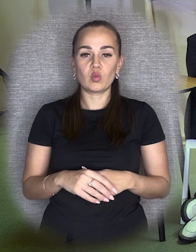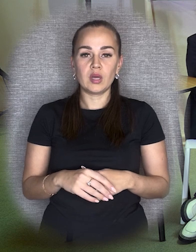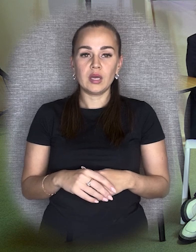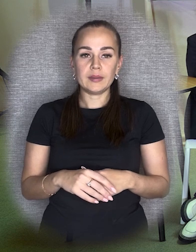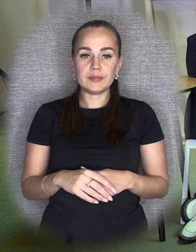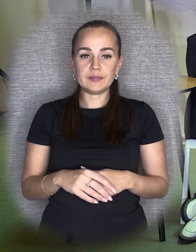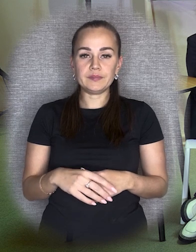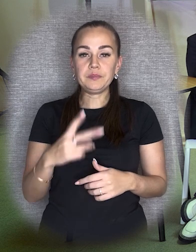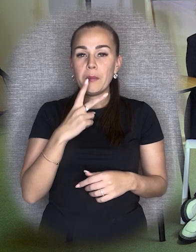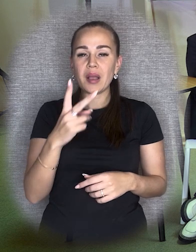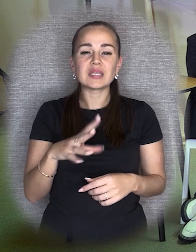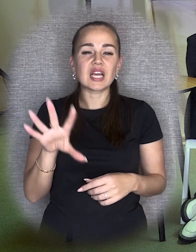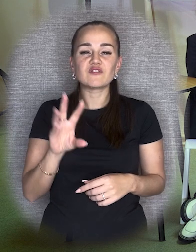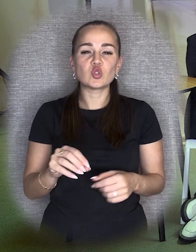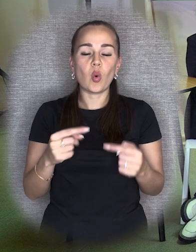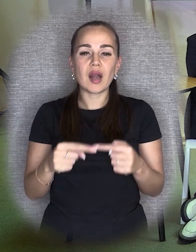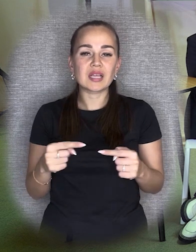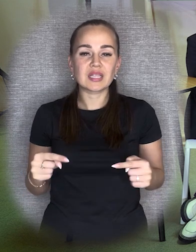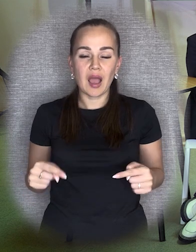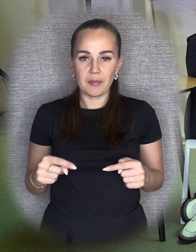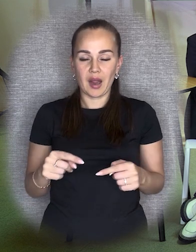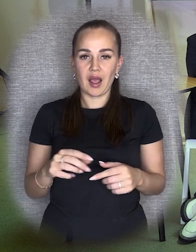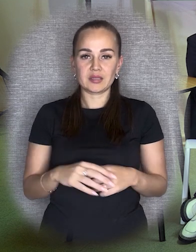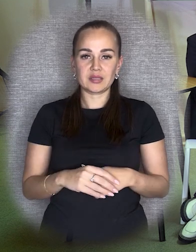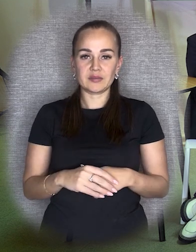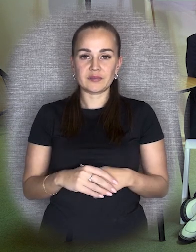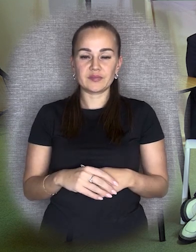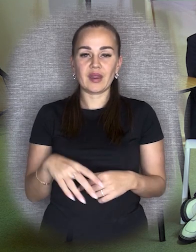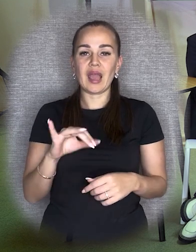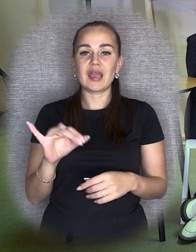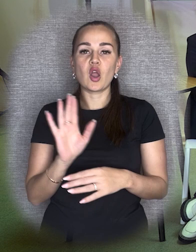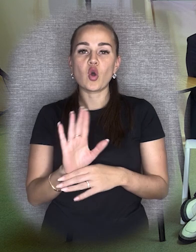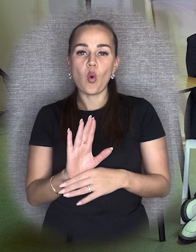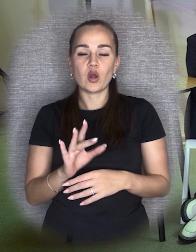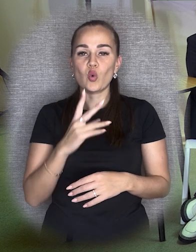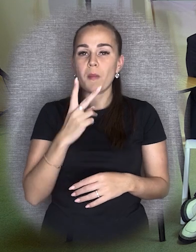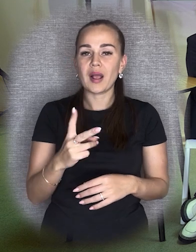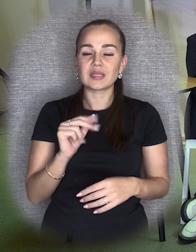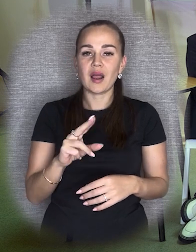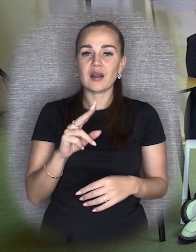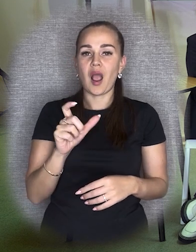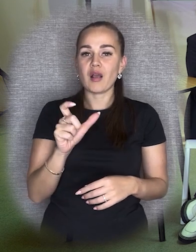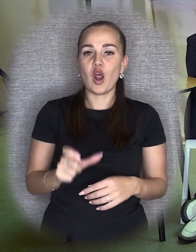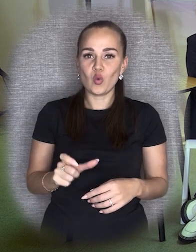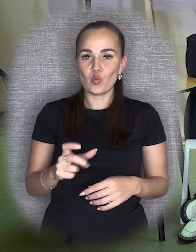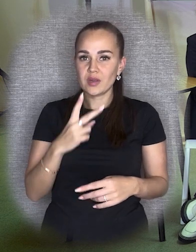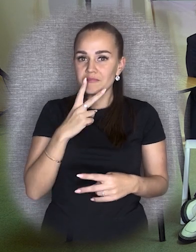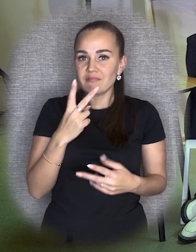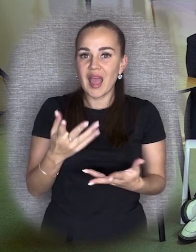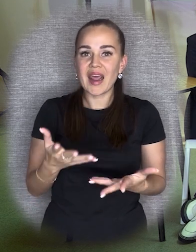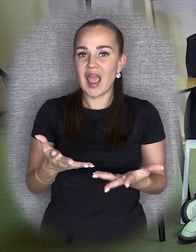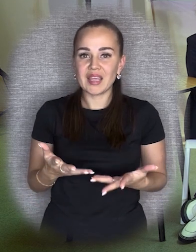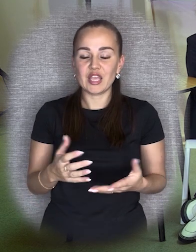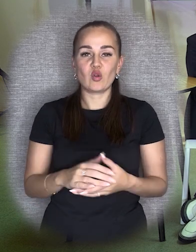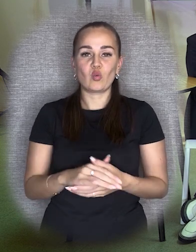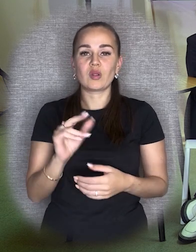вот это все разнообразие и за счет хроники показать, как люди реагируют, как скульптура, вокруг скульптуры